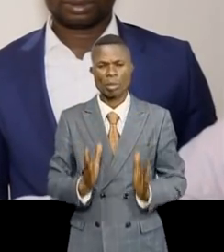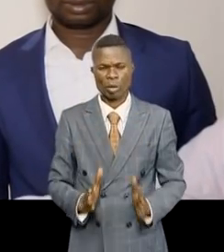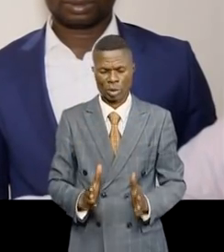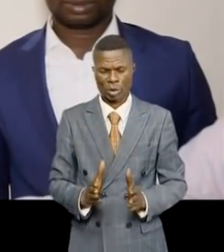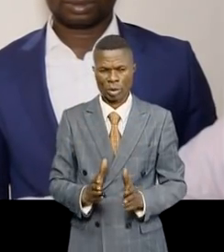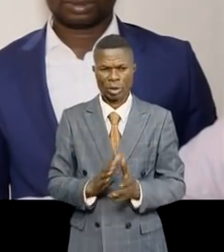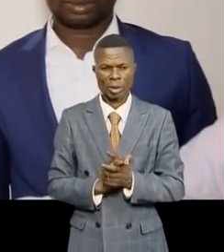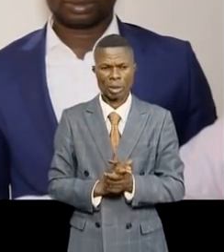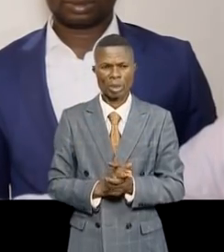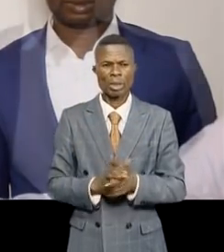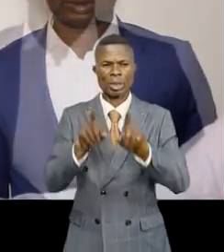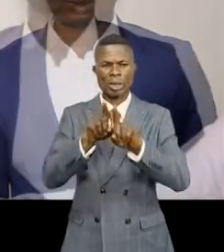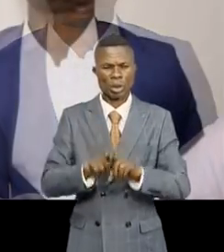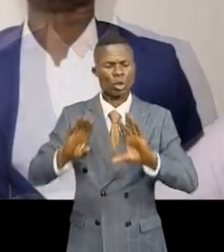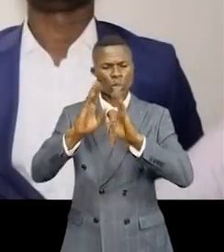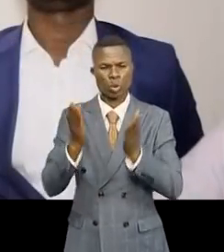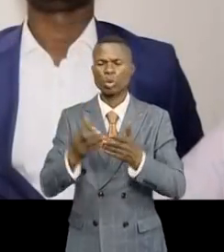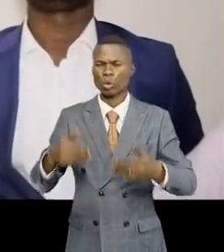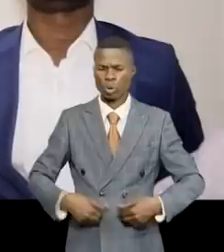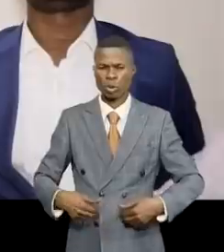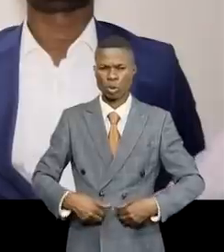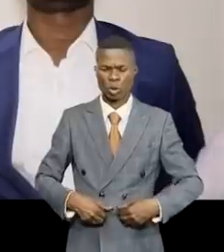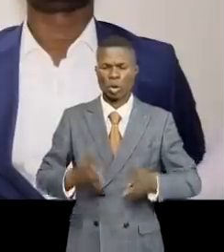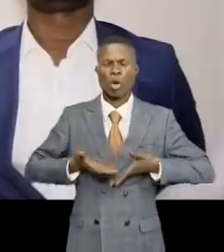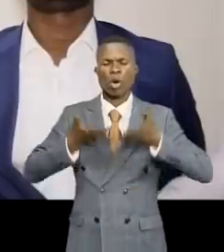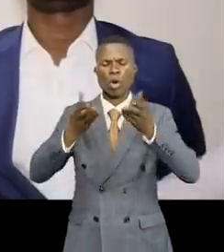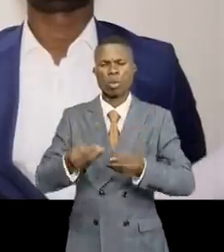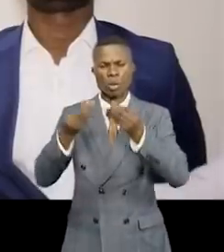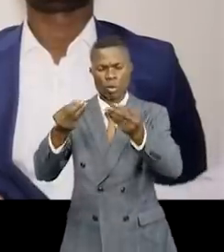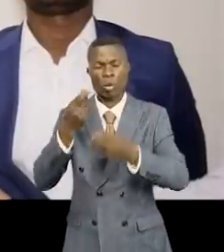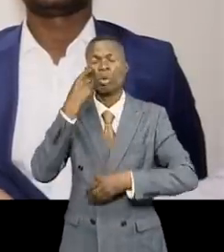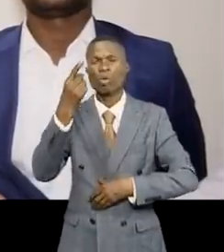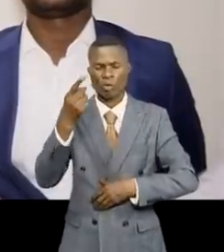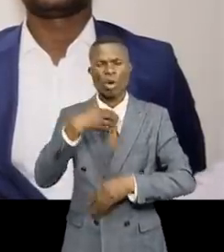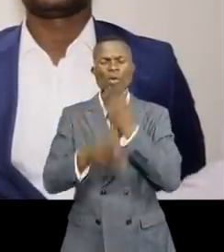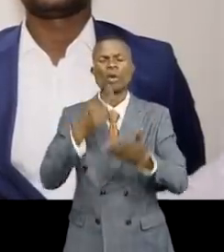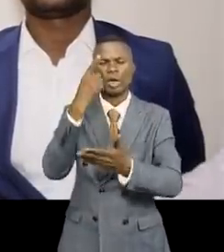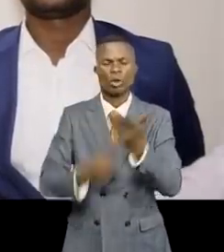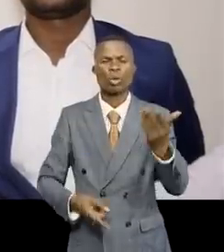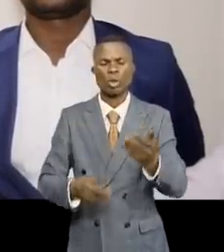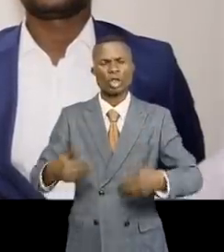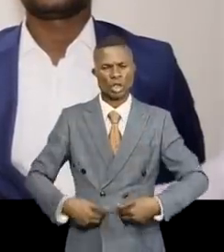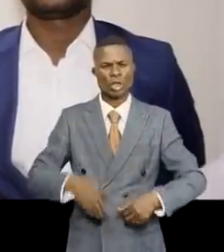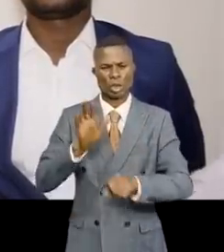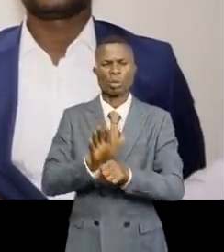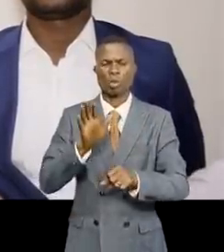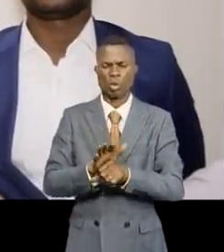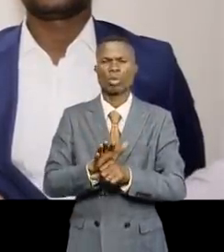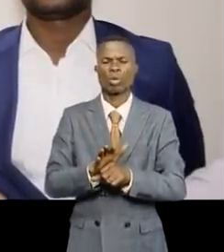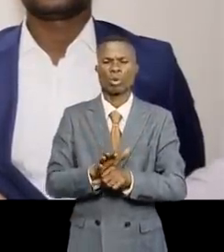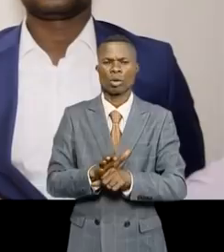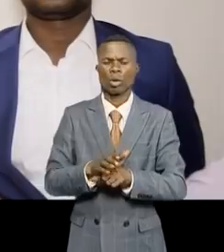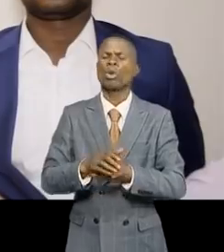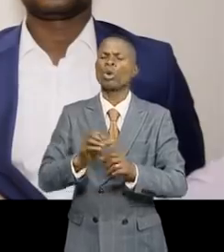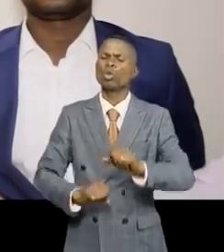il a dit, il est d'accord qu'on cherche tous ces jeunes. Amener leurs propositions, nous allons voir. C'est ce que nous cherchons. Nous voudrons des jeunes. Il faut